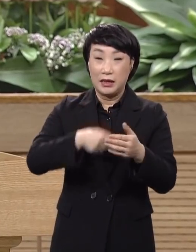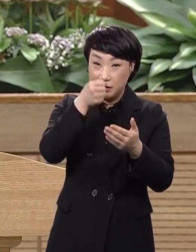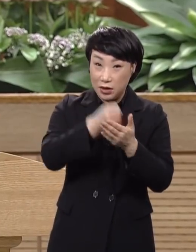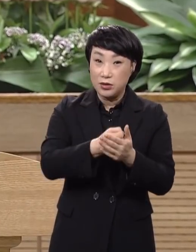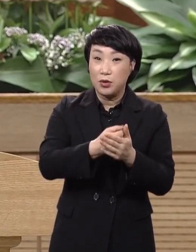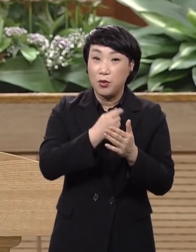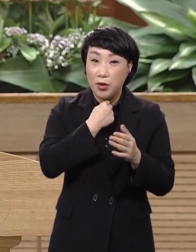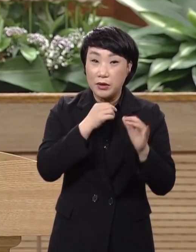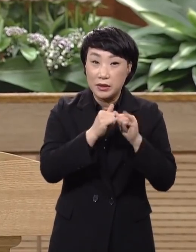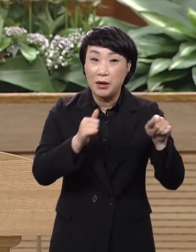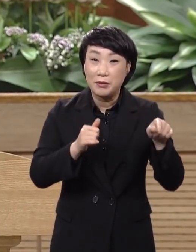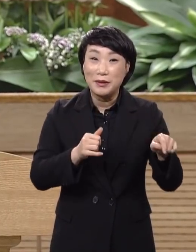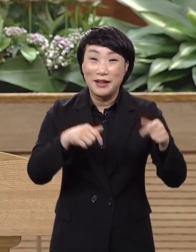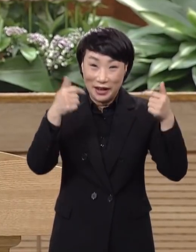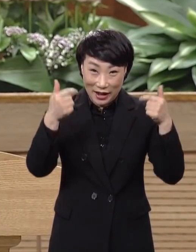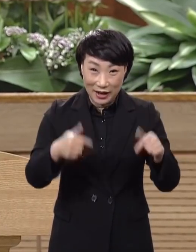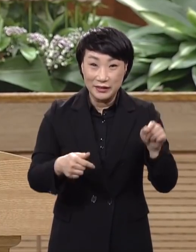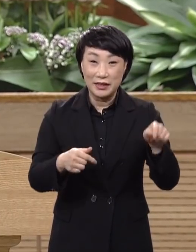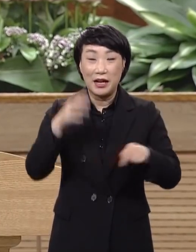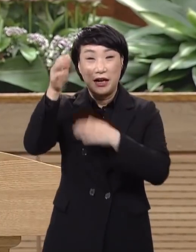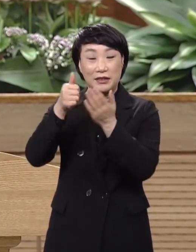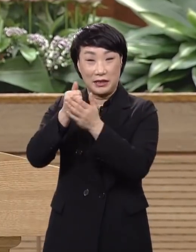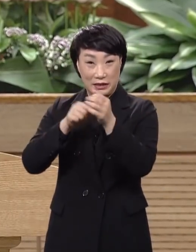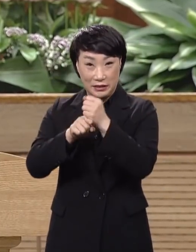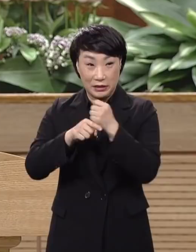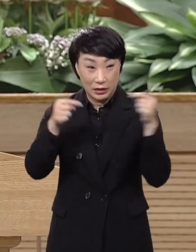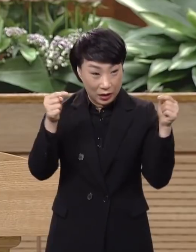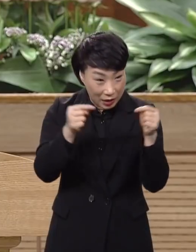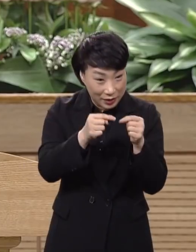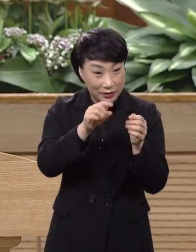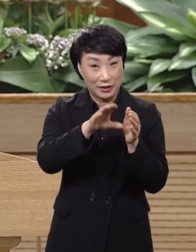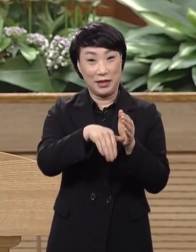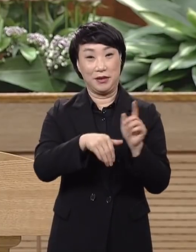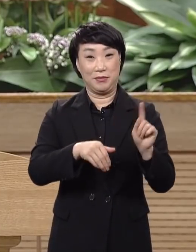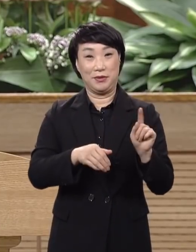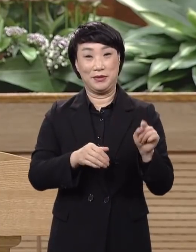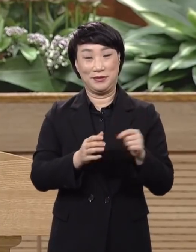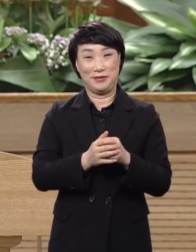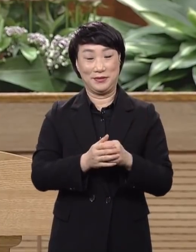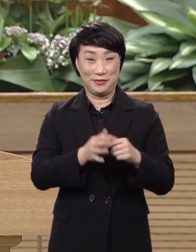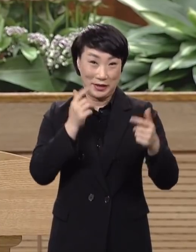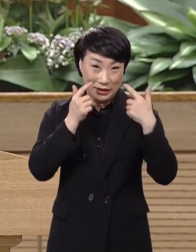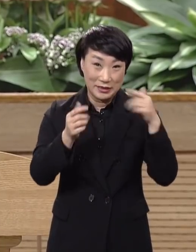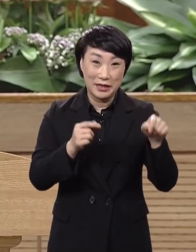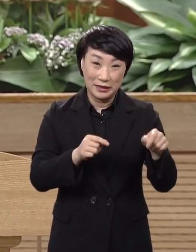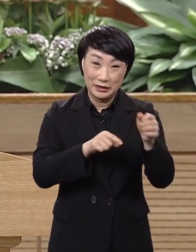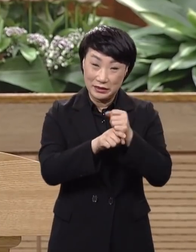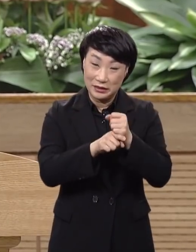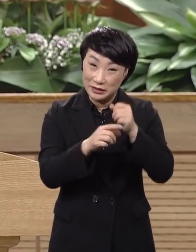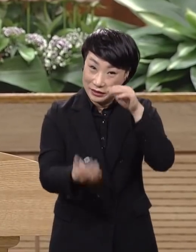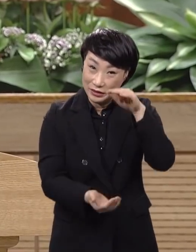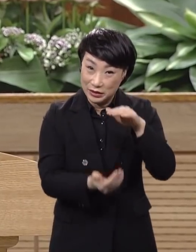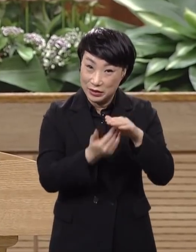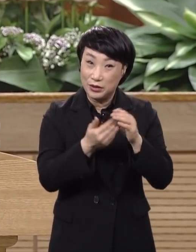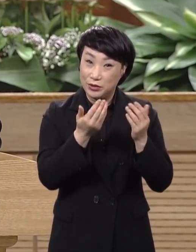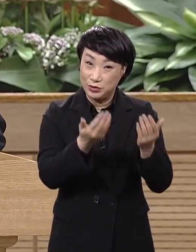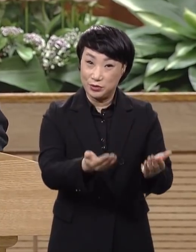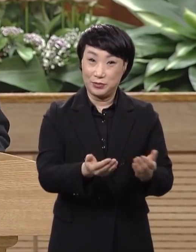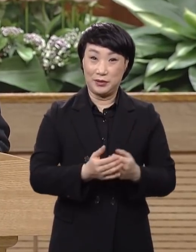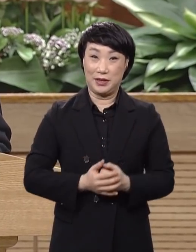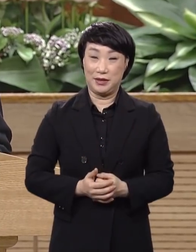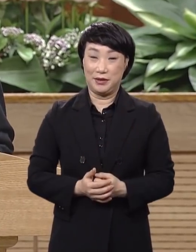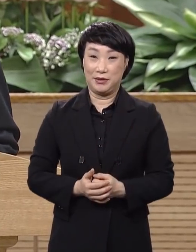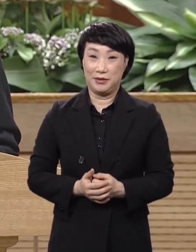자에게 언제나 하나님과 뜻이 같을 때는 어김없이 그 뜻을 이루시는